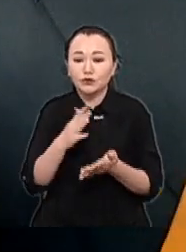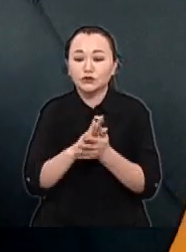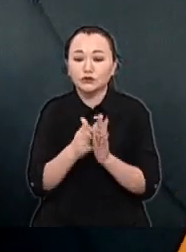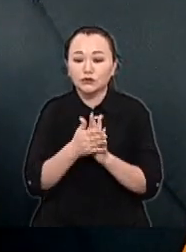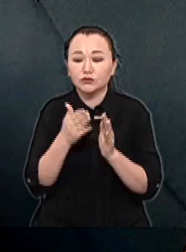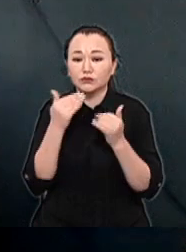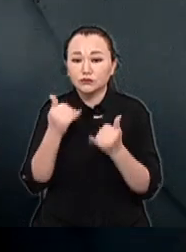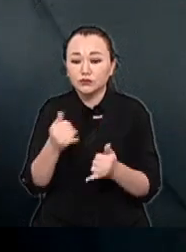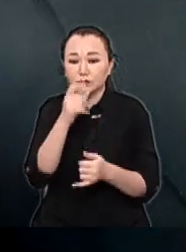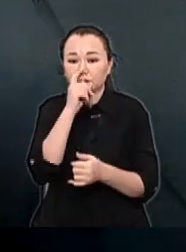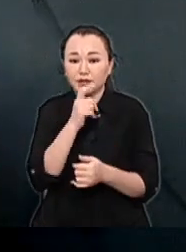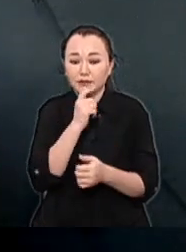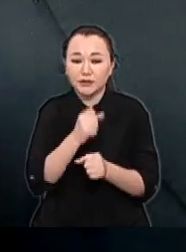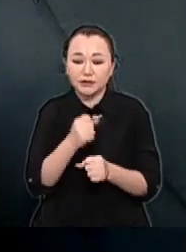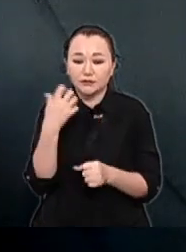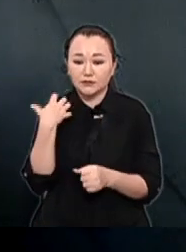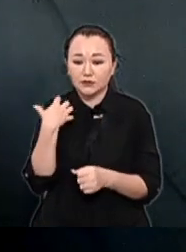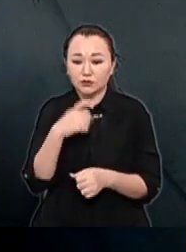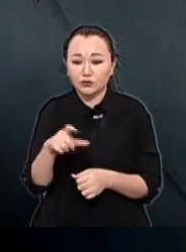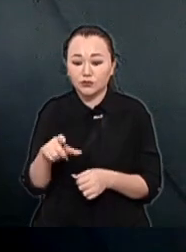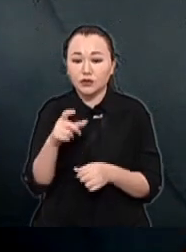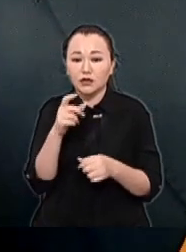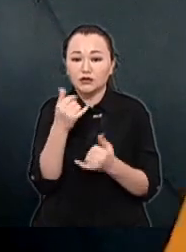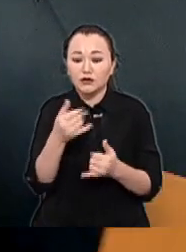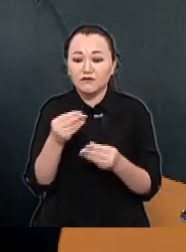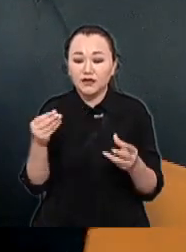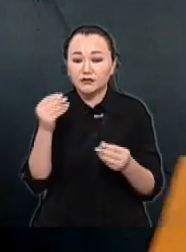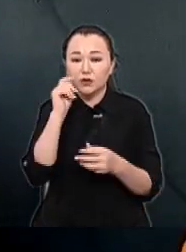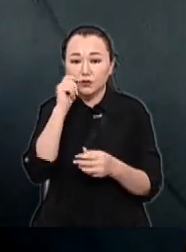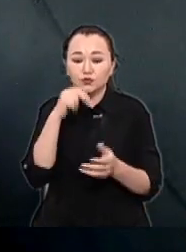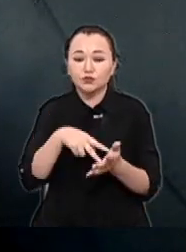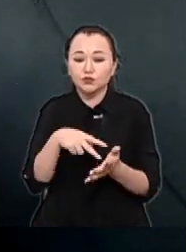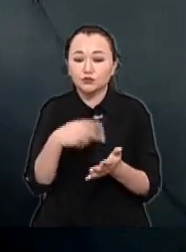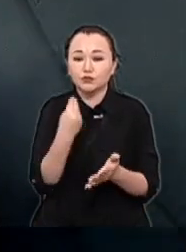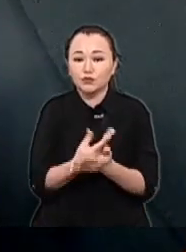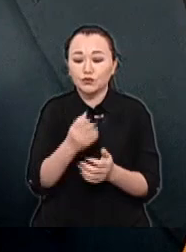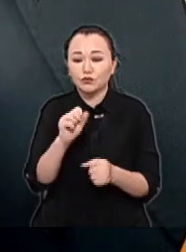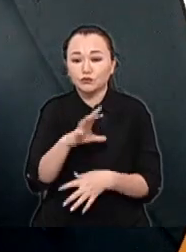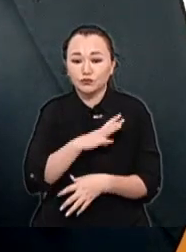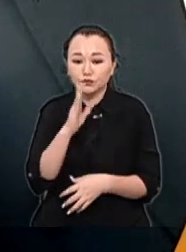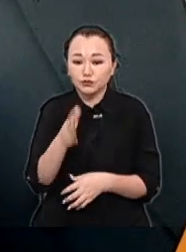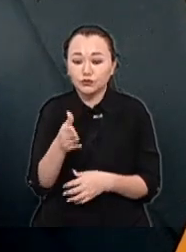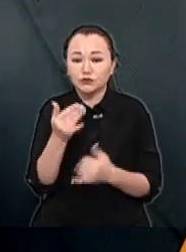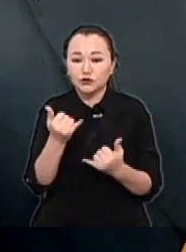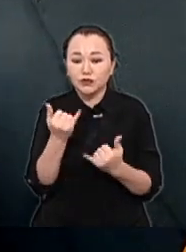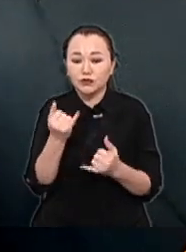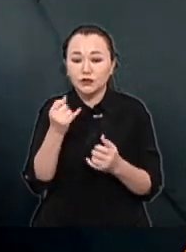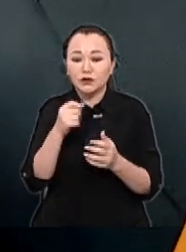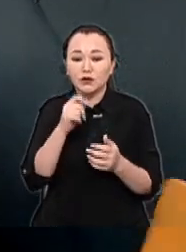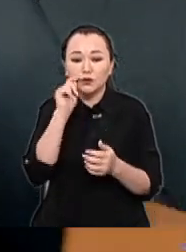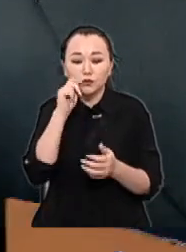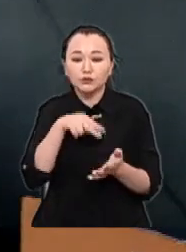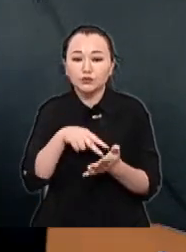жасап отургандарын түшүнбөйт дейт чиновниктер. Сонымен көктөмдө элимизде пияз багасы кымбаттауы мүмкүн бе? Қазірдің өзінде баға